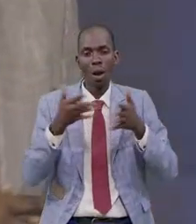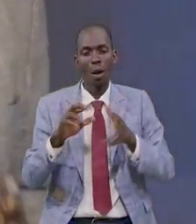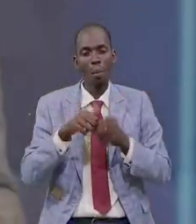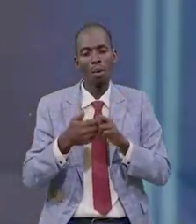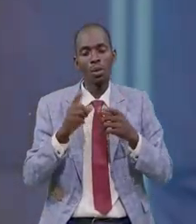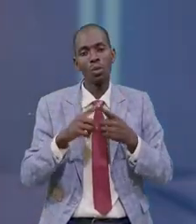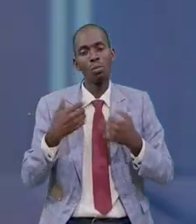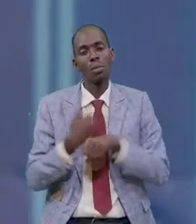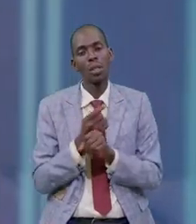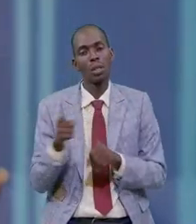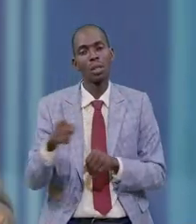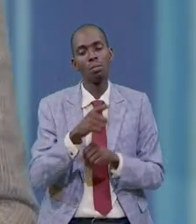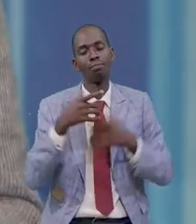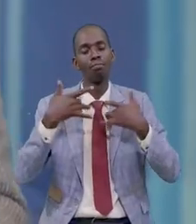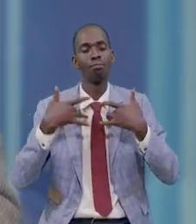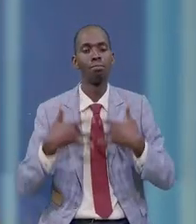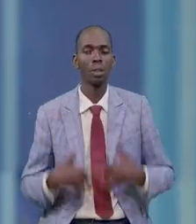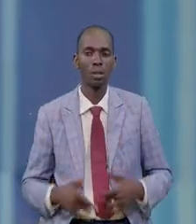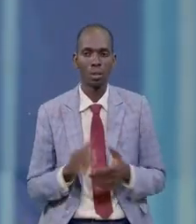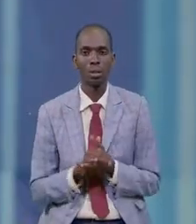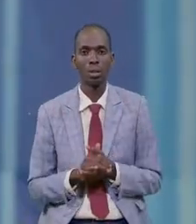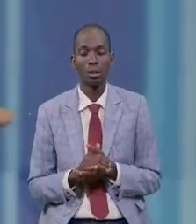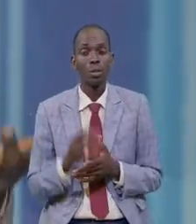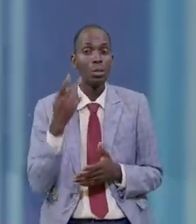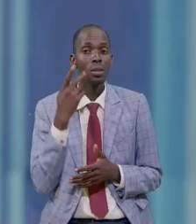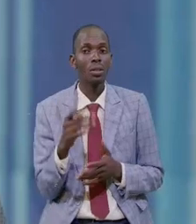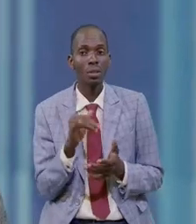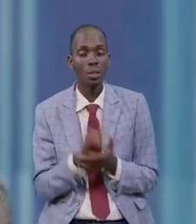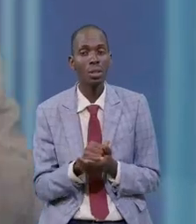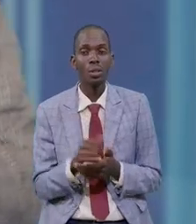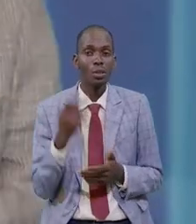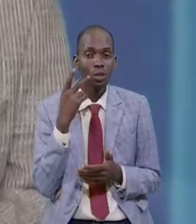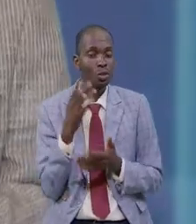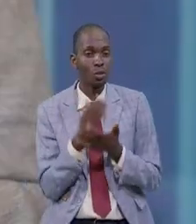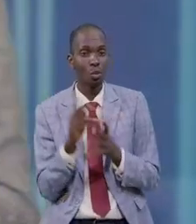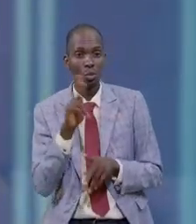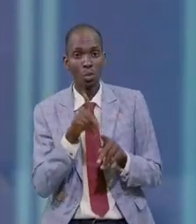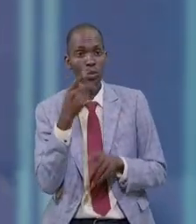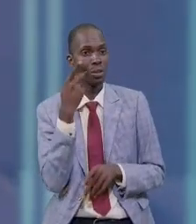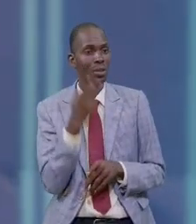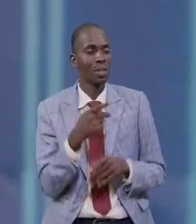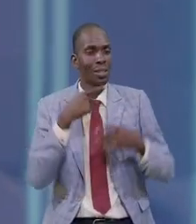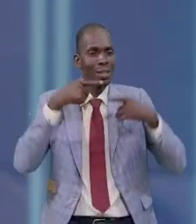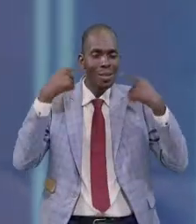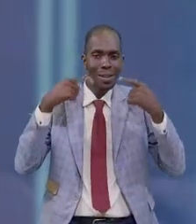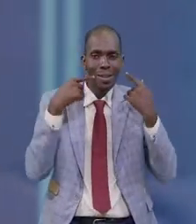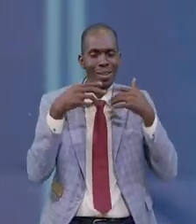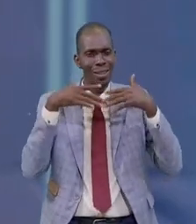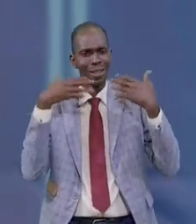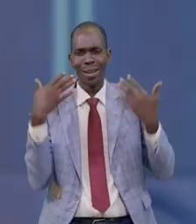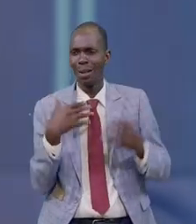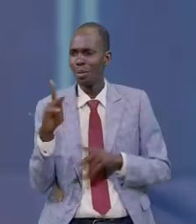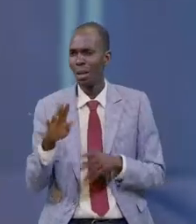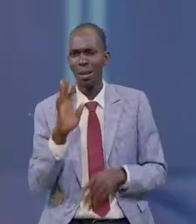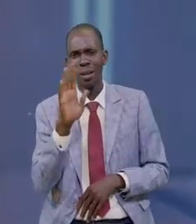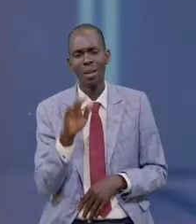vie toutes ces choses n'ont pas affecté son sourir il était toujours joyeux il a dit qu'est-ce qui arrive à